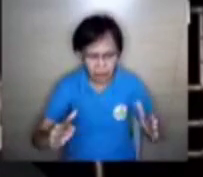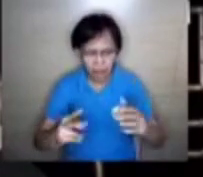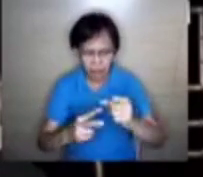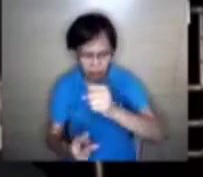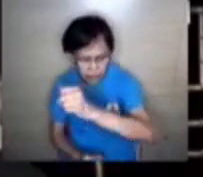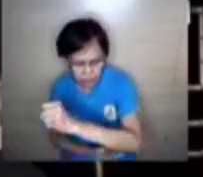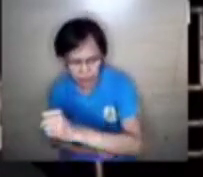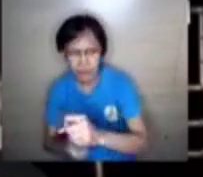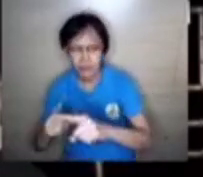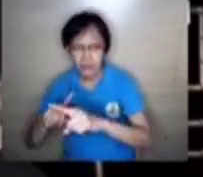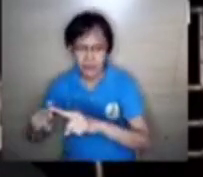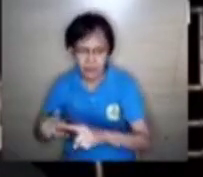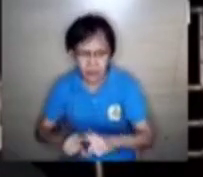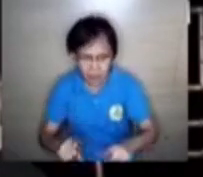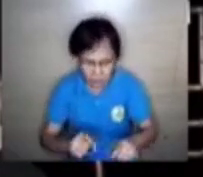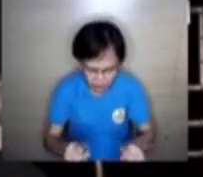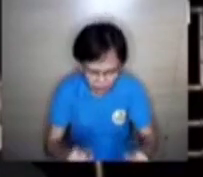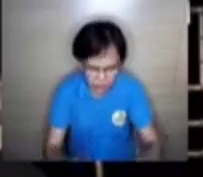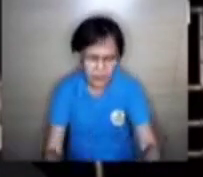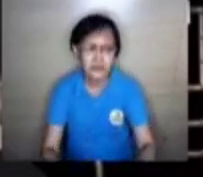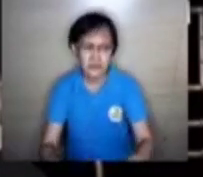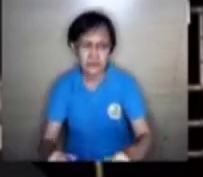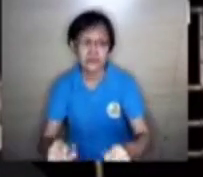na bawal ang construction dahil sa COVID.